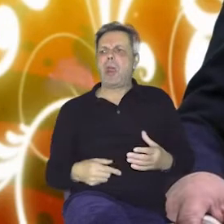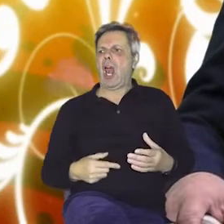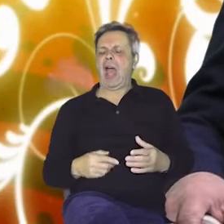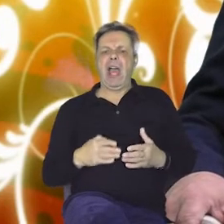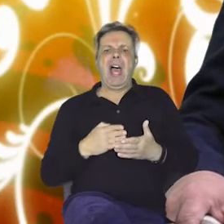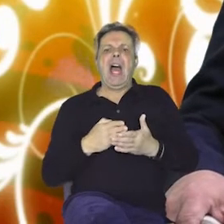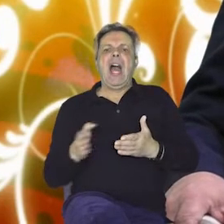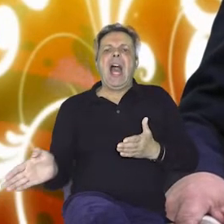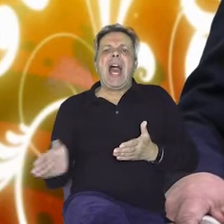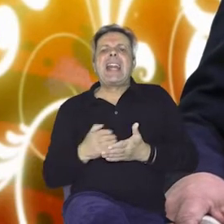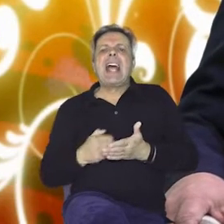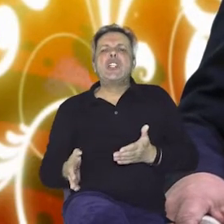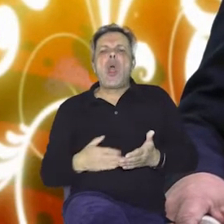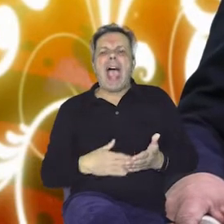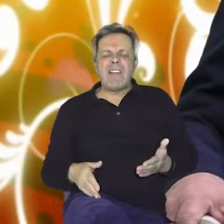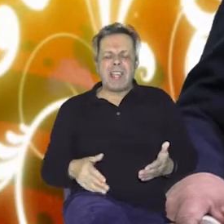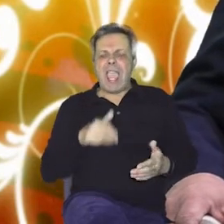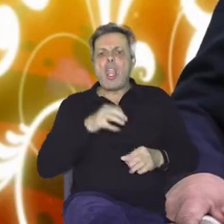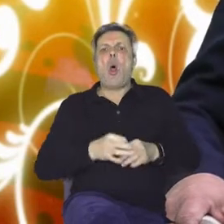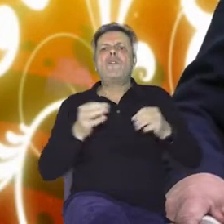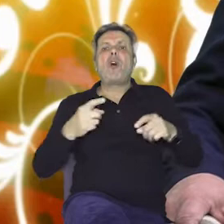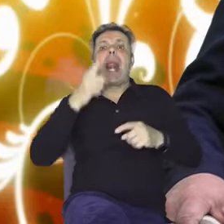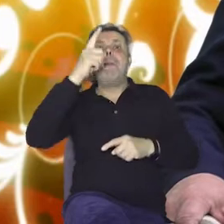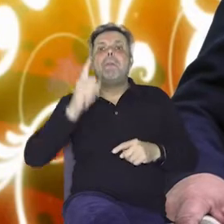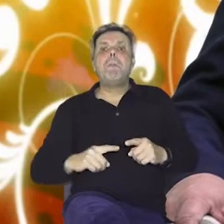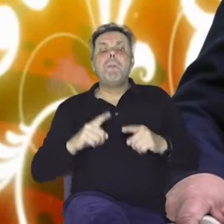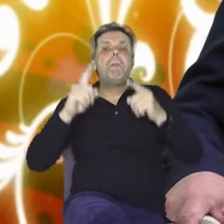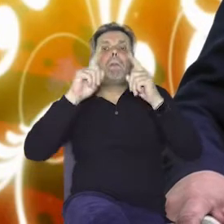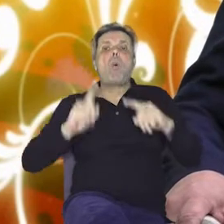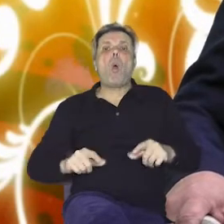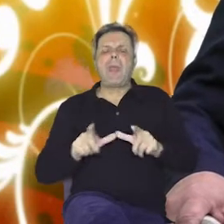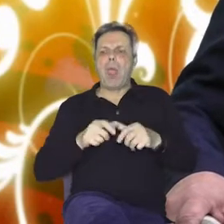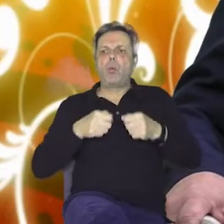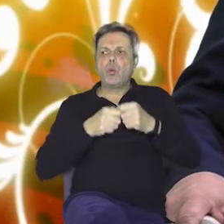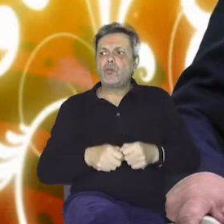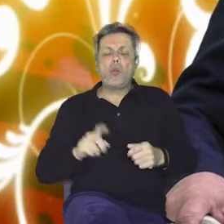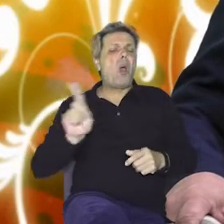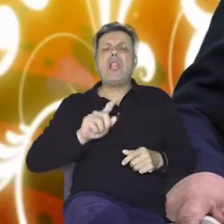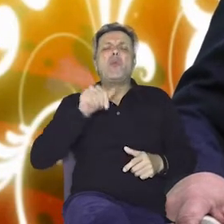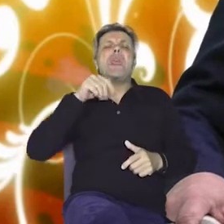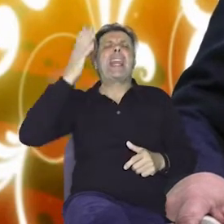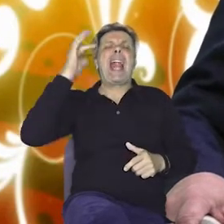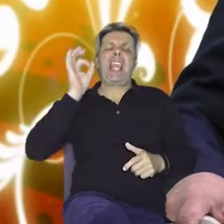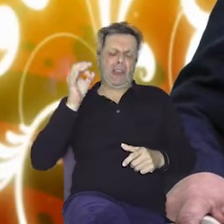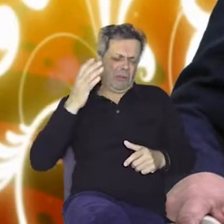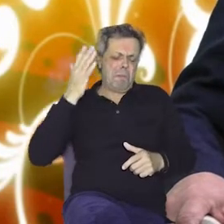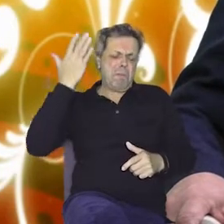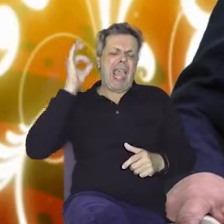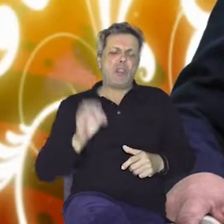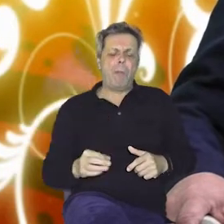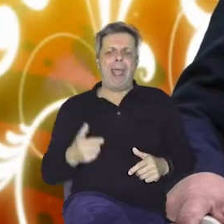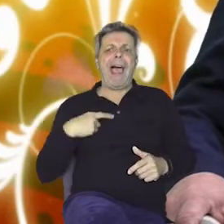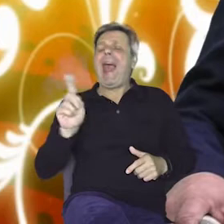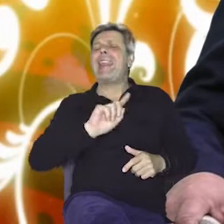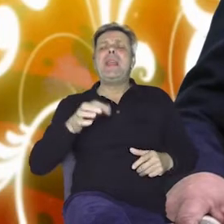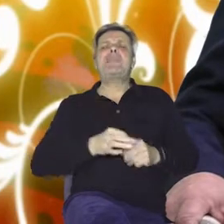raslojavanje, otvorila pukotine u društvu koje nisu funkcionirale niti ranije, samo mi o njima nismo tako otvoreno